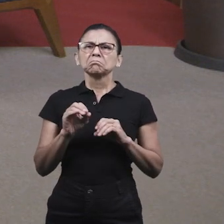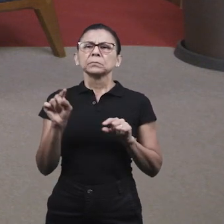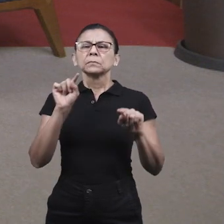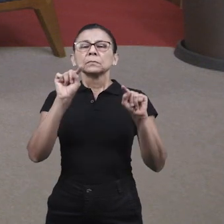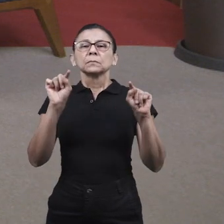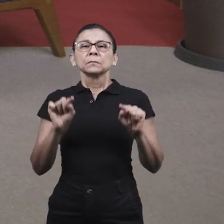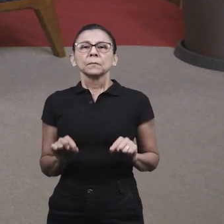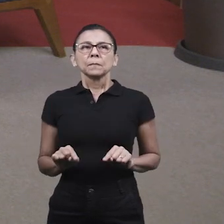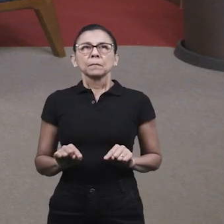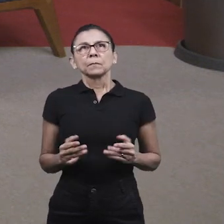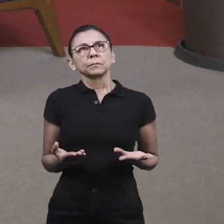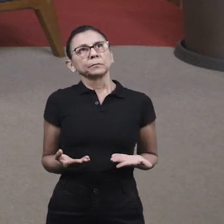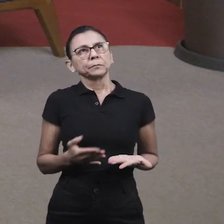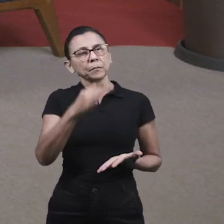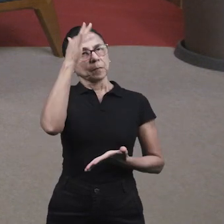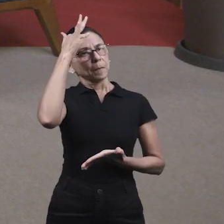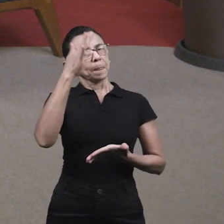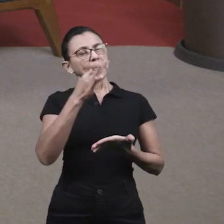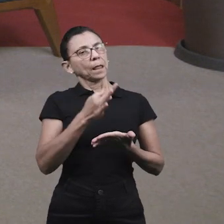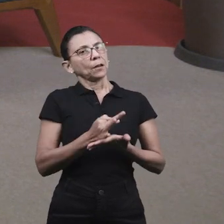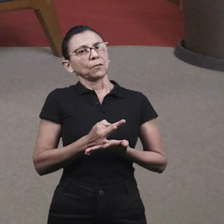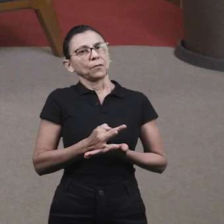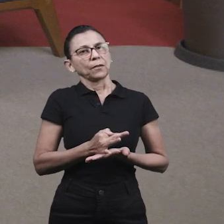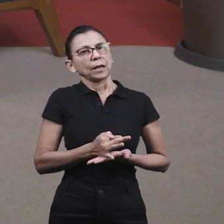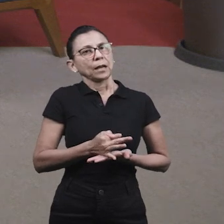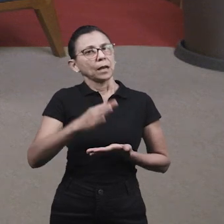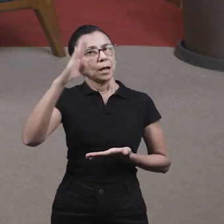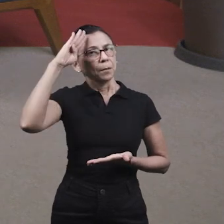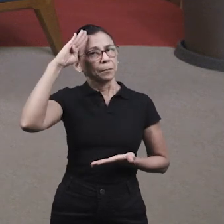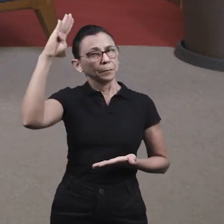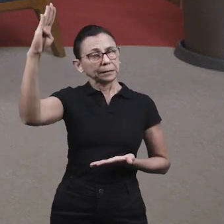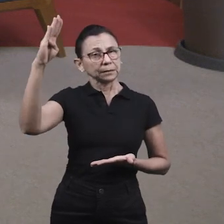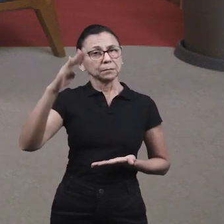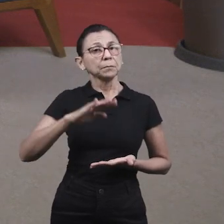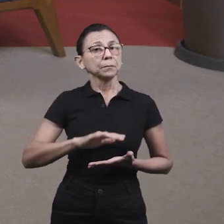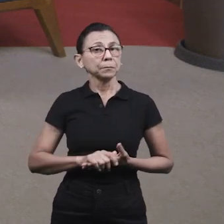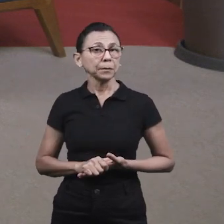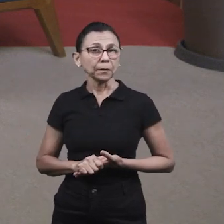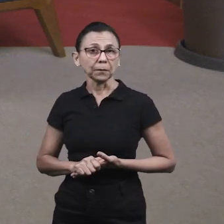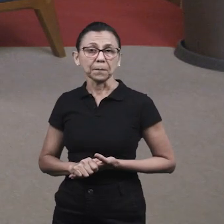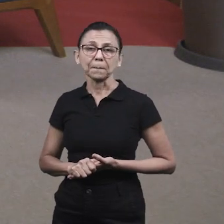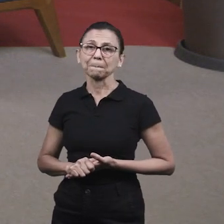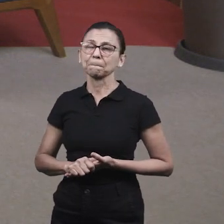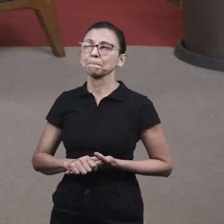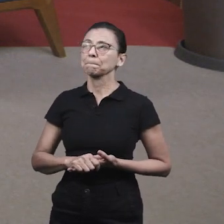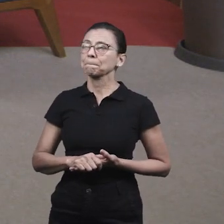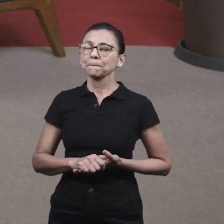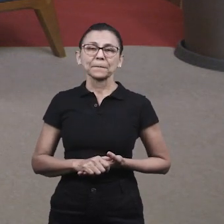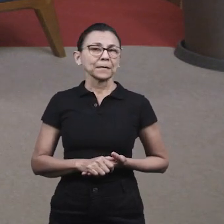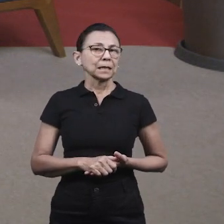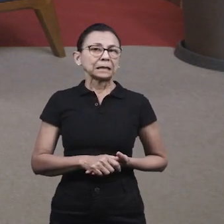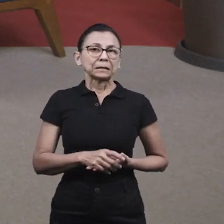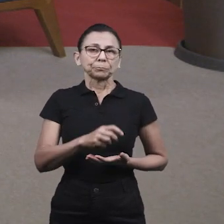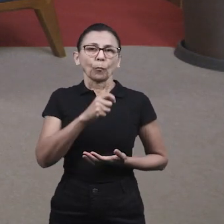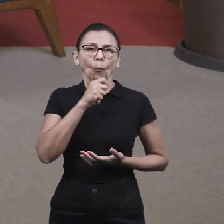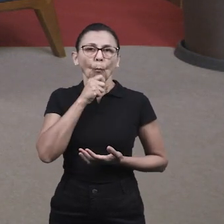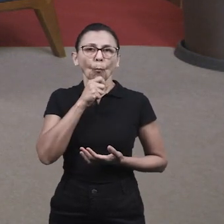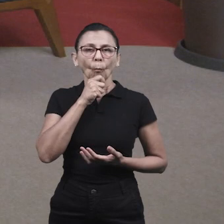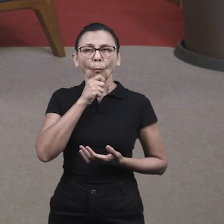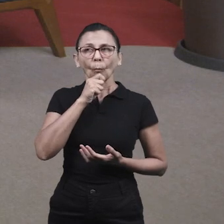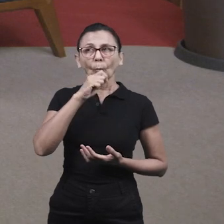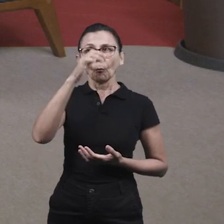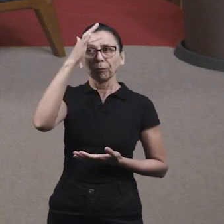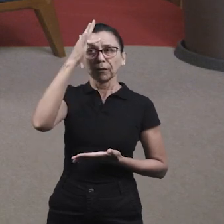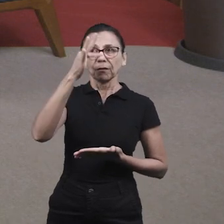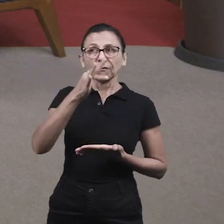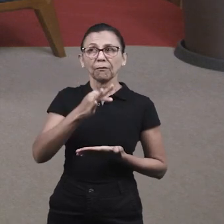Qu'est-ce que cette parole nous apporte d'enseignement? Bon, la foi est tout. Sans la foi,